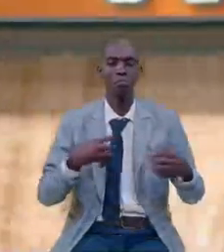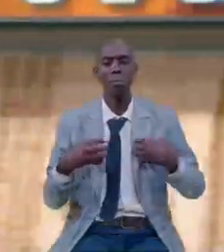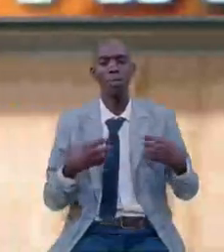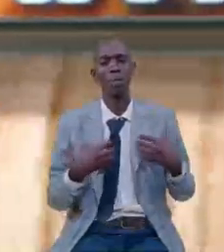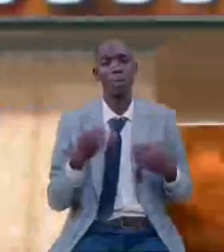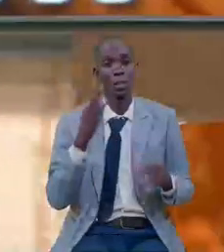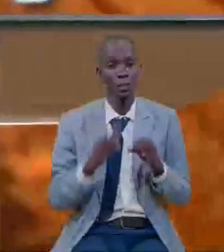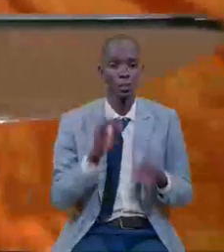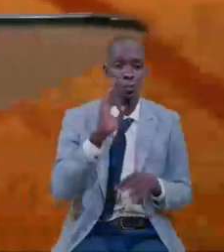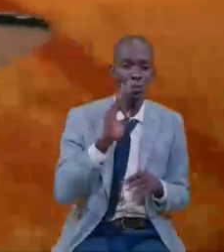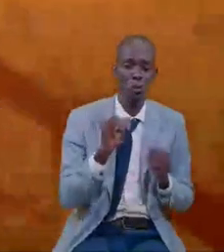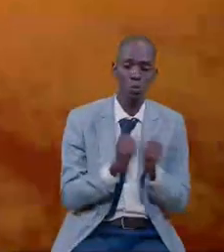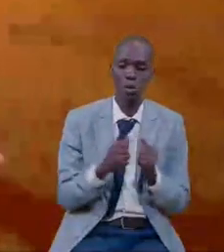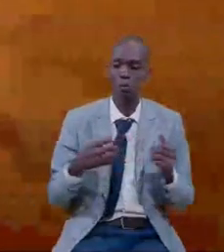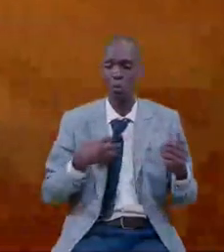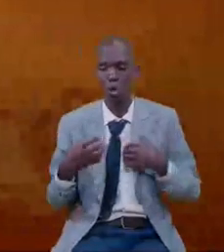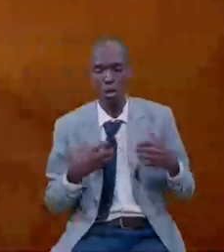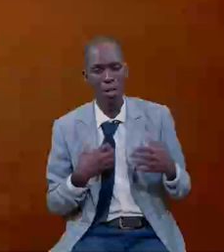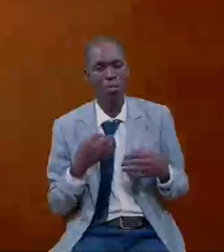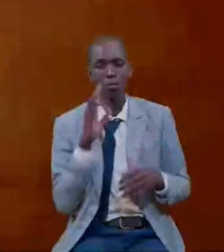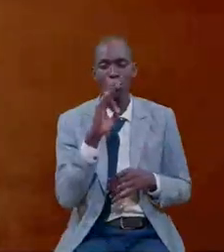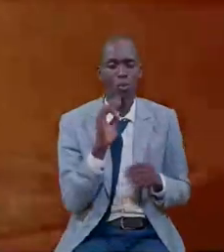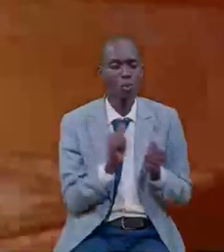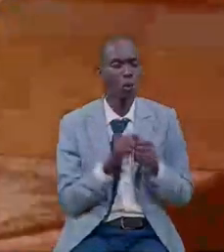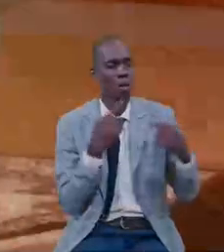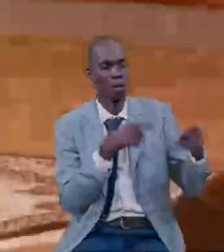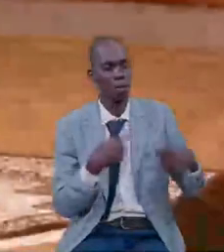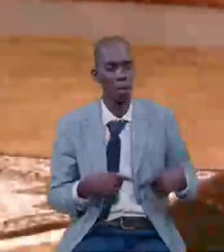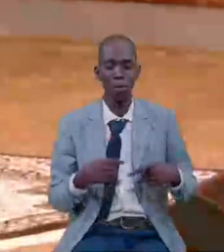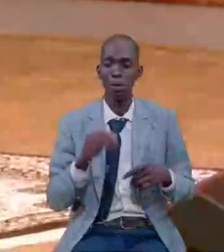Tu dois murmurer. Si tu dois disputer, si tu dois